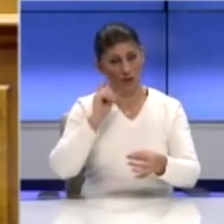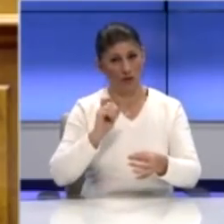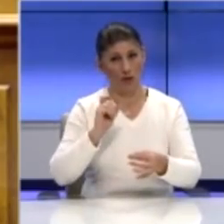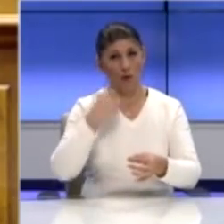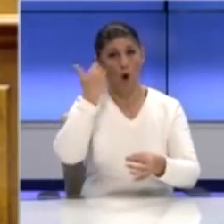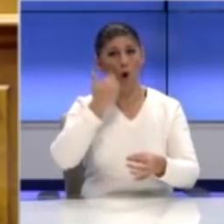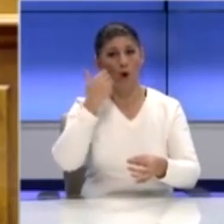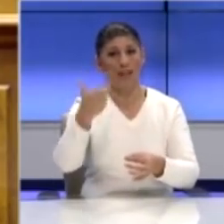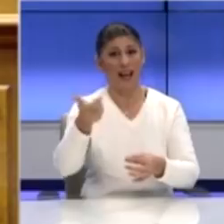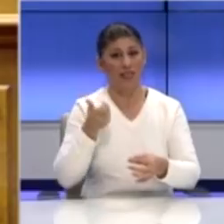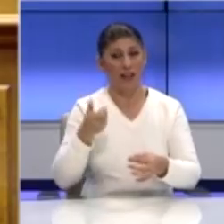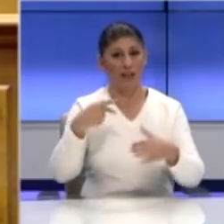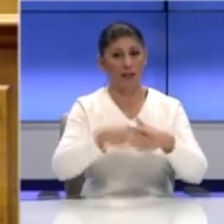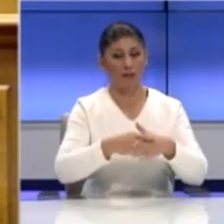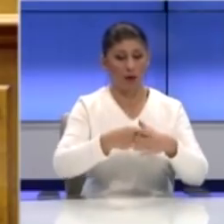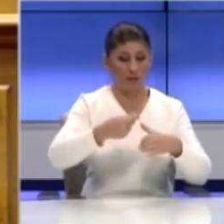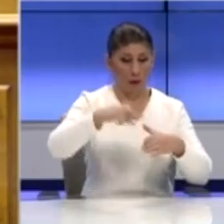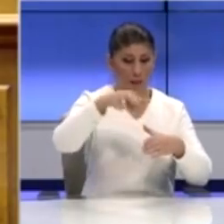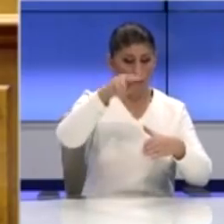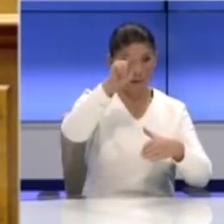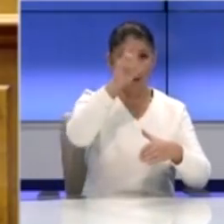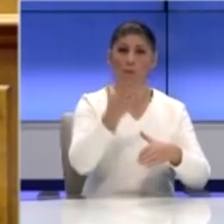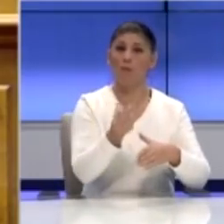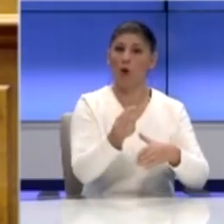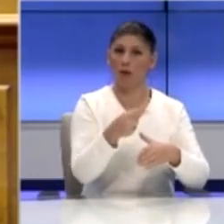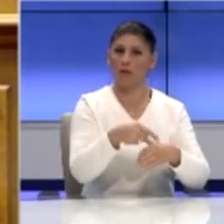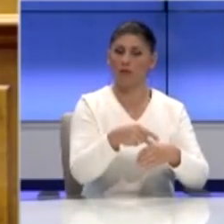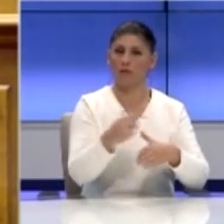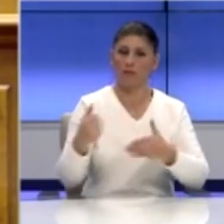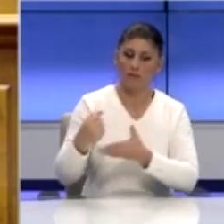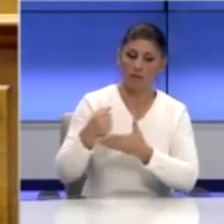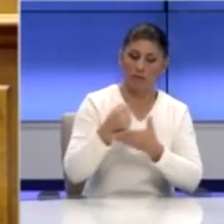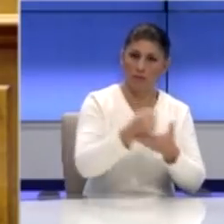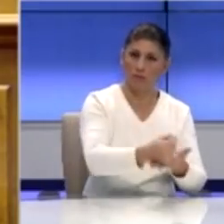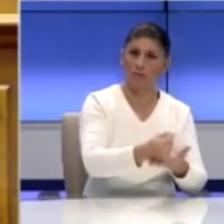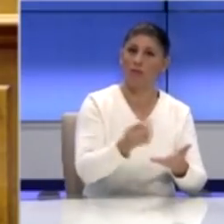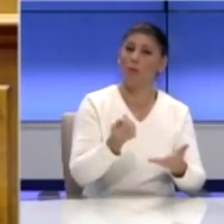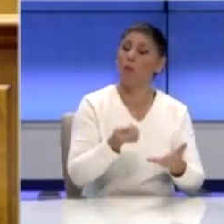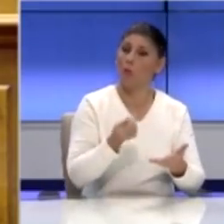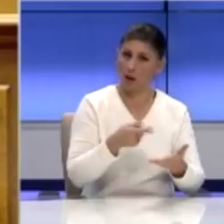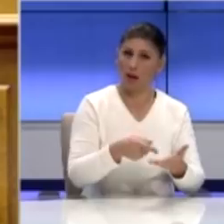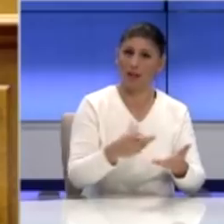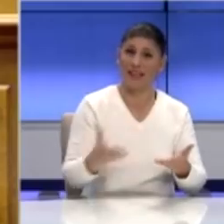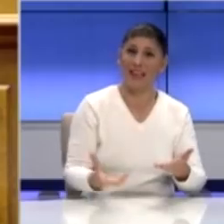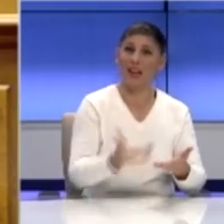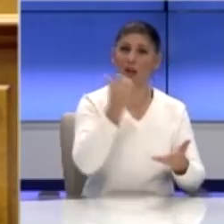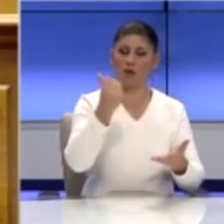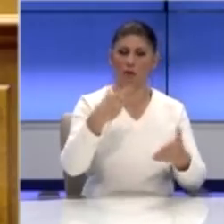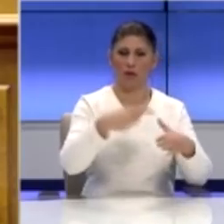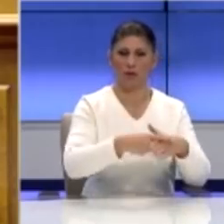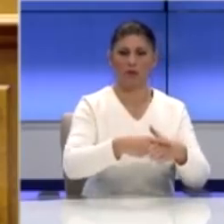δάνεια στις τράπεζες έχουν πολλαπλασιαστεί και την χρηματοδότηση που κάνετε για τη διάσωσή